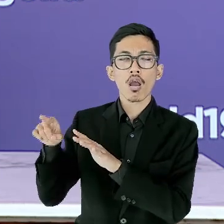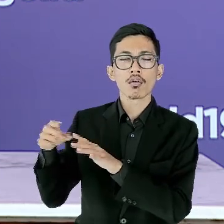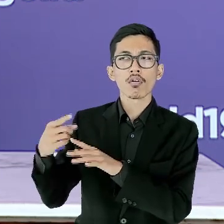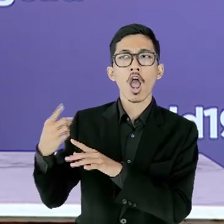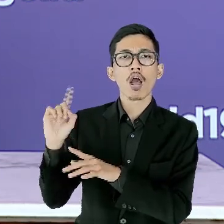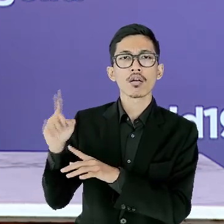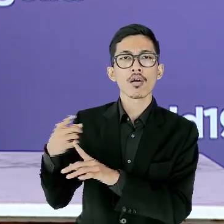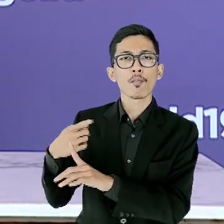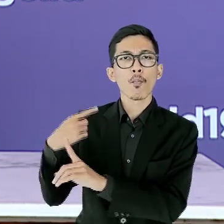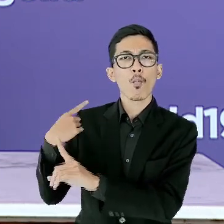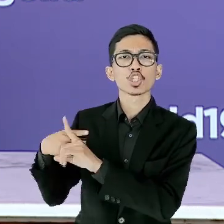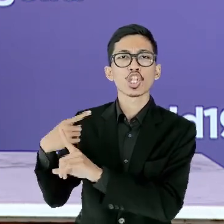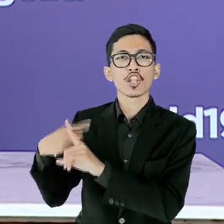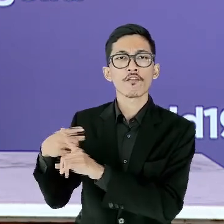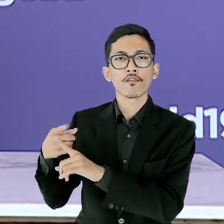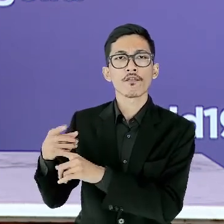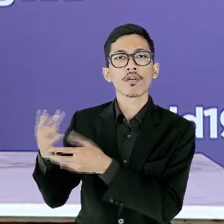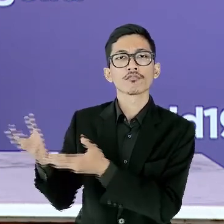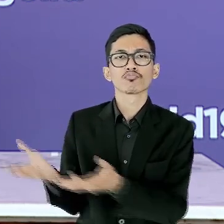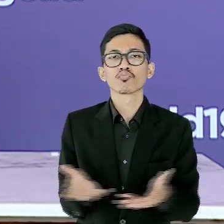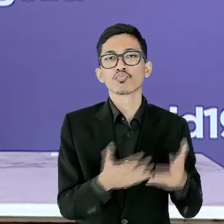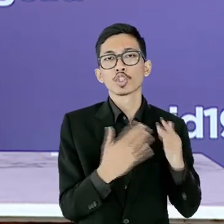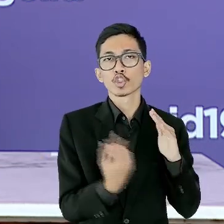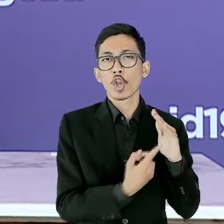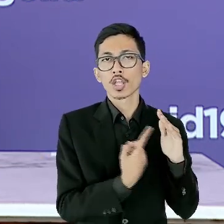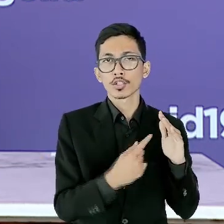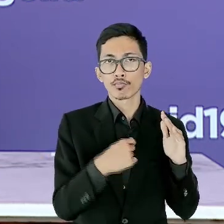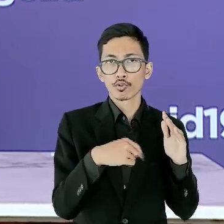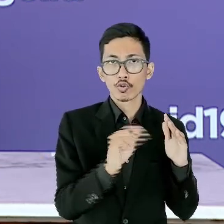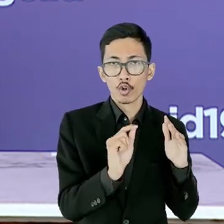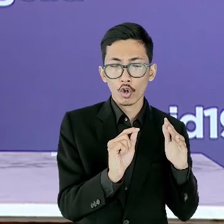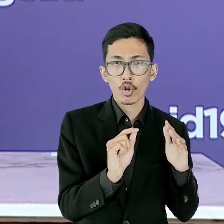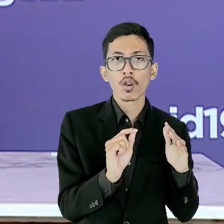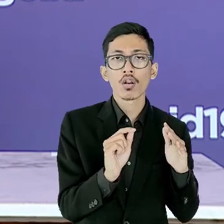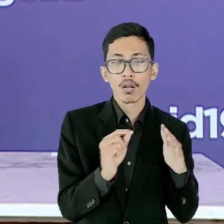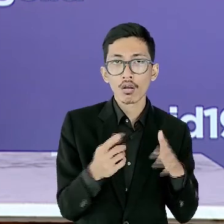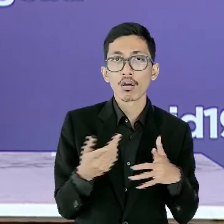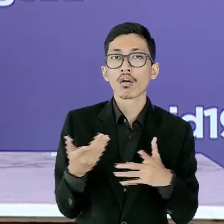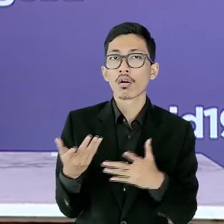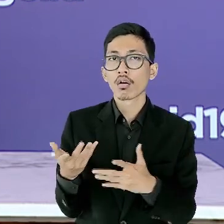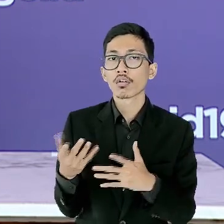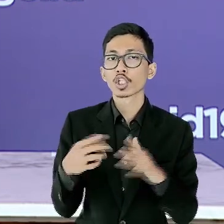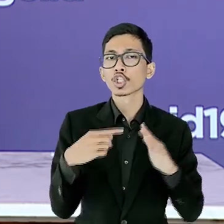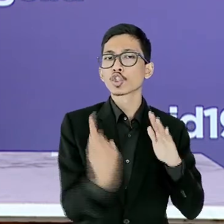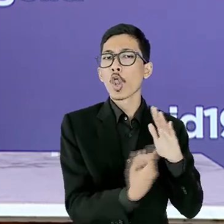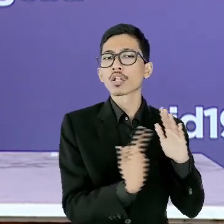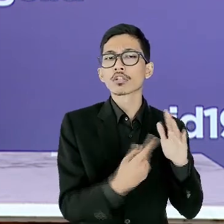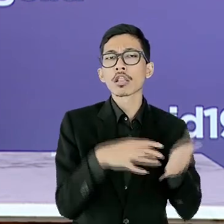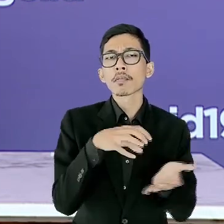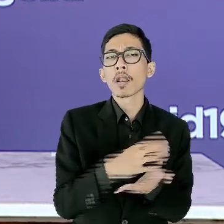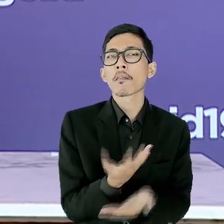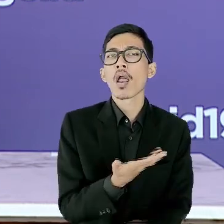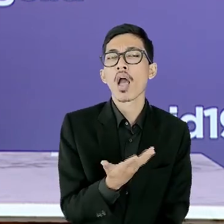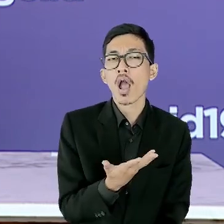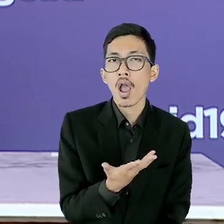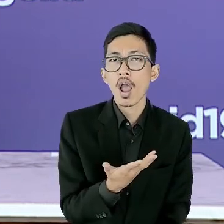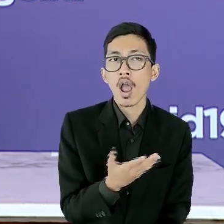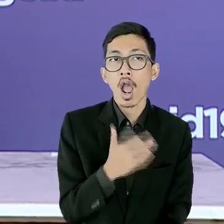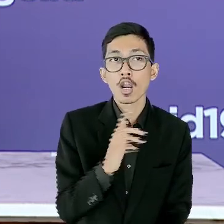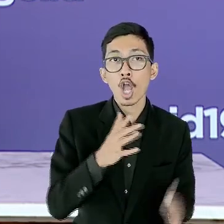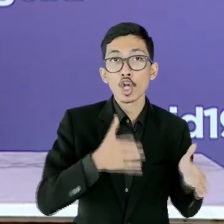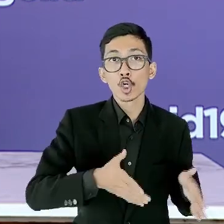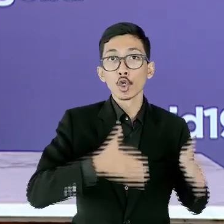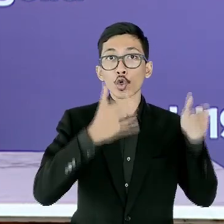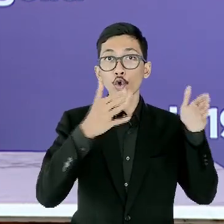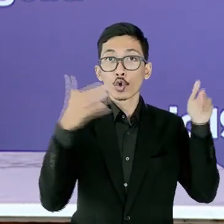diisolasi. Para atlet, ofisial, dan panitia yang terpapar COVID-19 di Papua bisa melakukan isolasi di mana saja, Prof? Apakah disediakan gedung